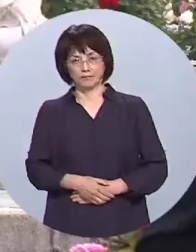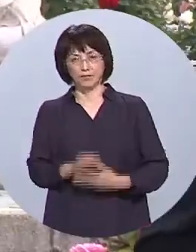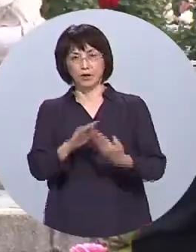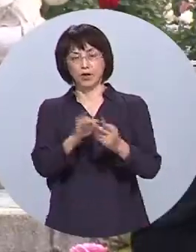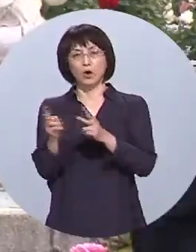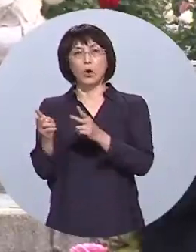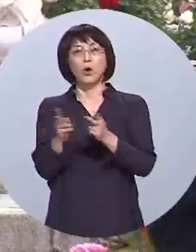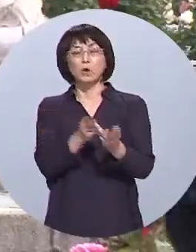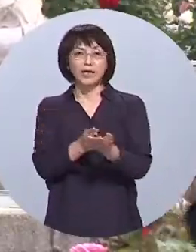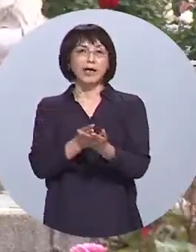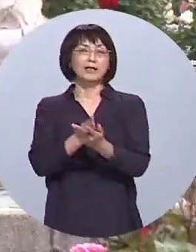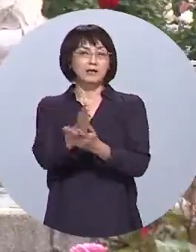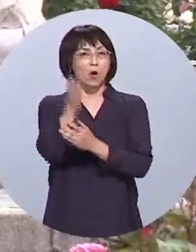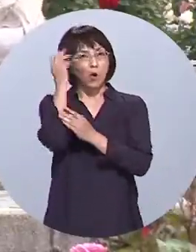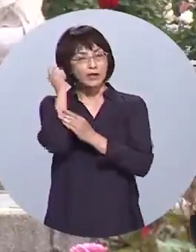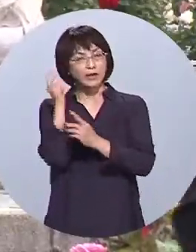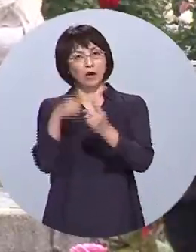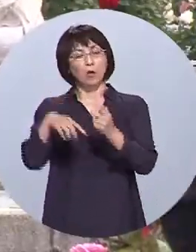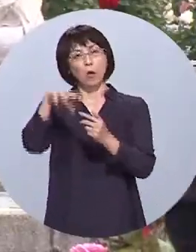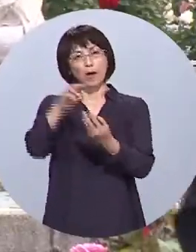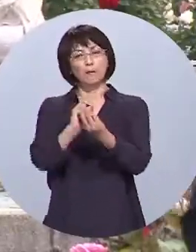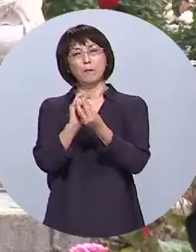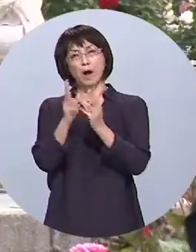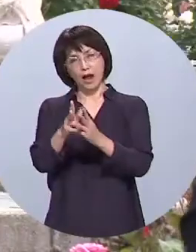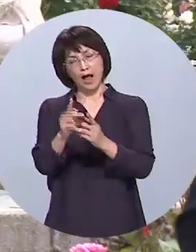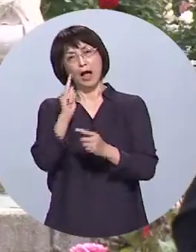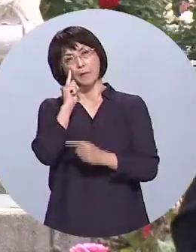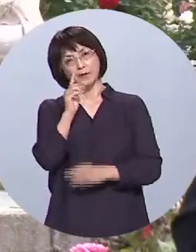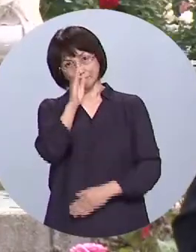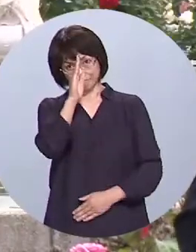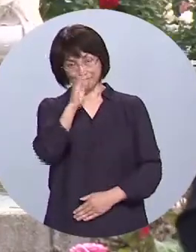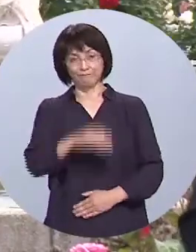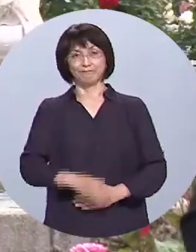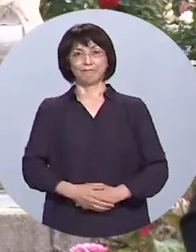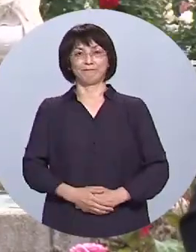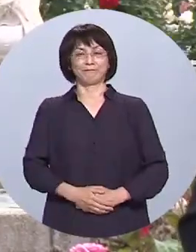念公園のバラ園、ぜひ行かれてみてはいかがですか。